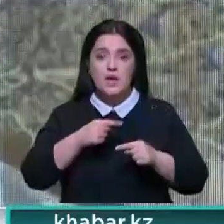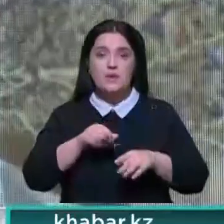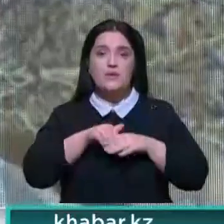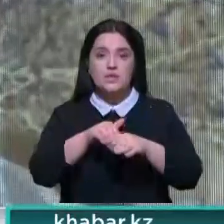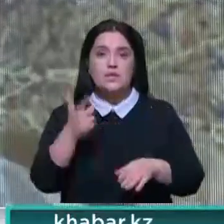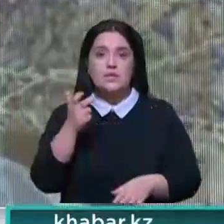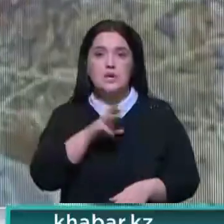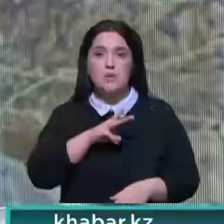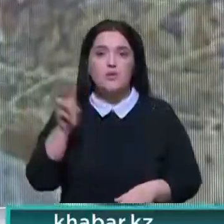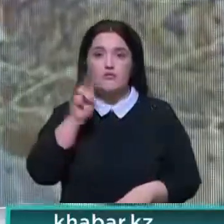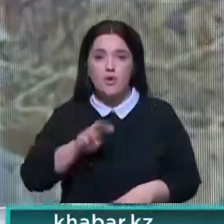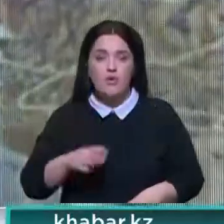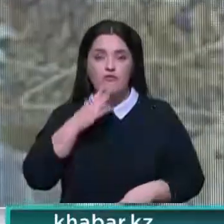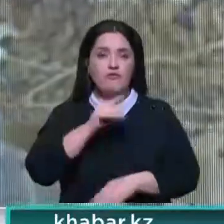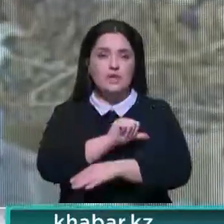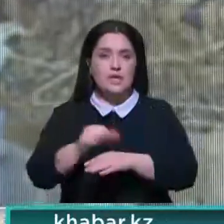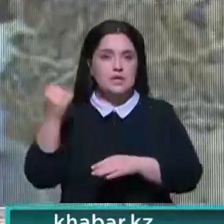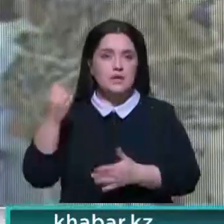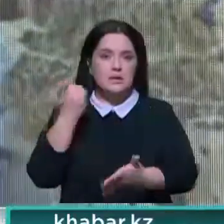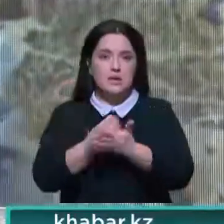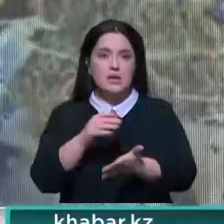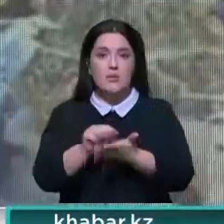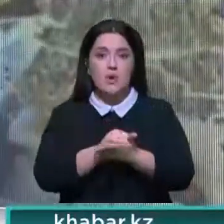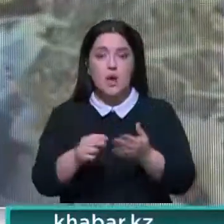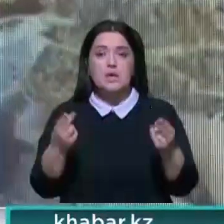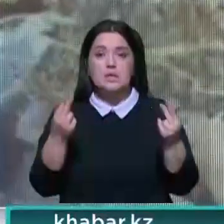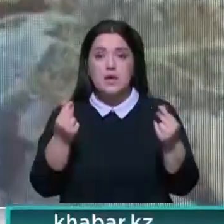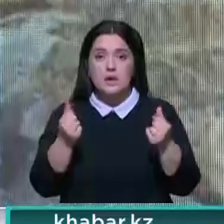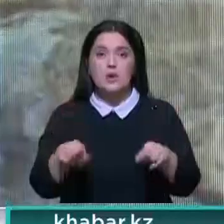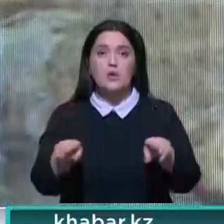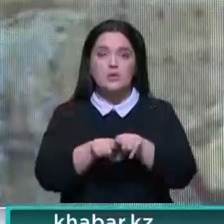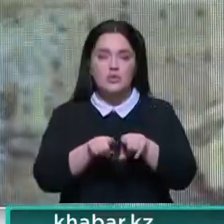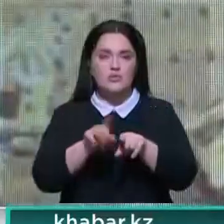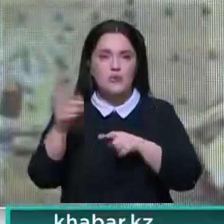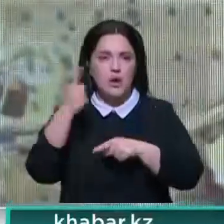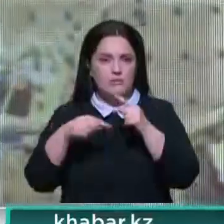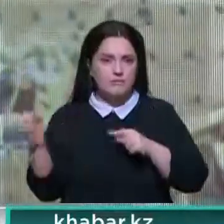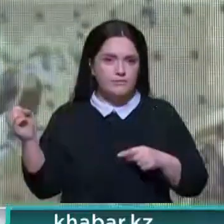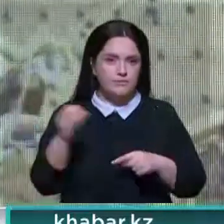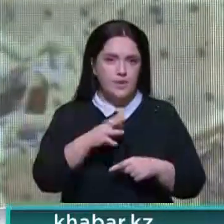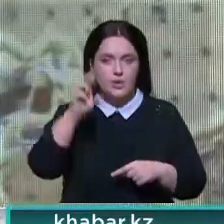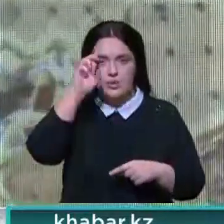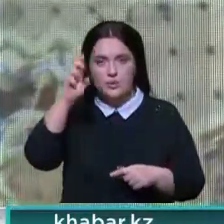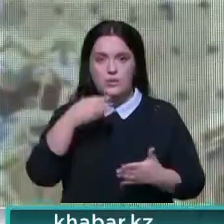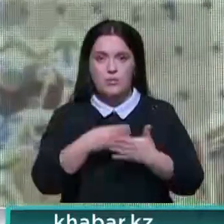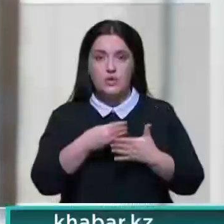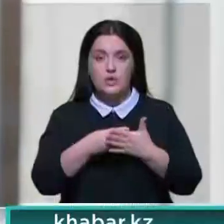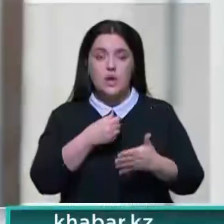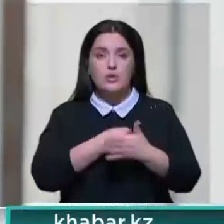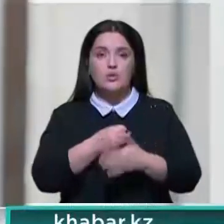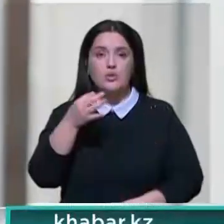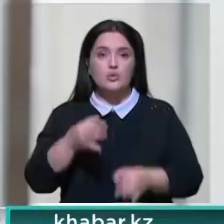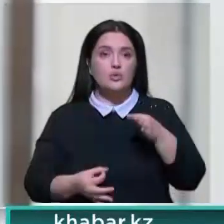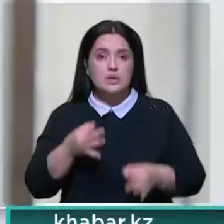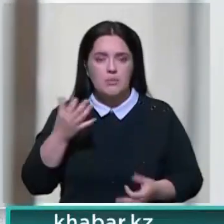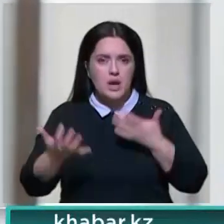Бизнесмен вложил 300 миллионов долларов иностранные ценные бумаги эти средства в ближайшее время также пополнят бюджет страны на